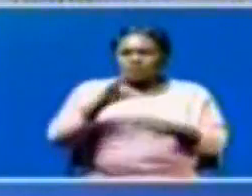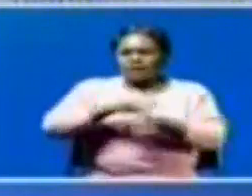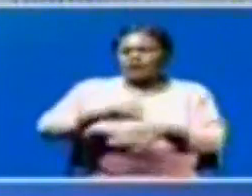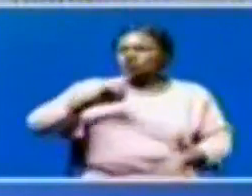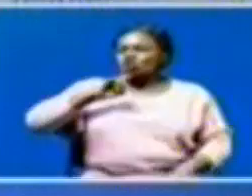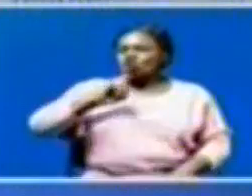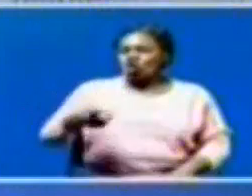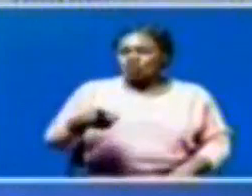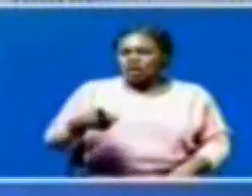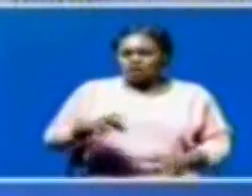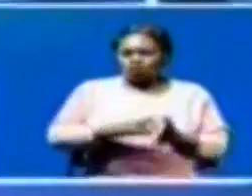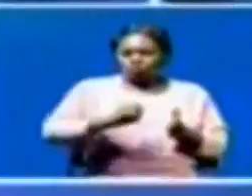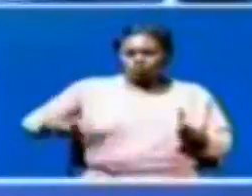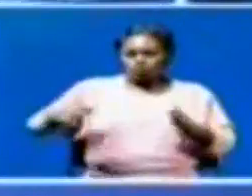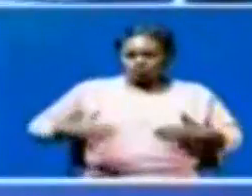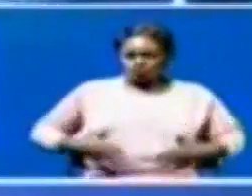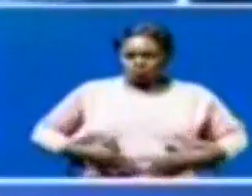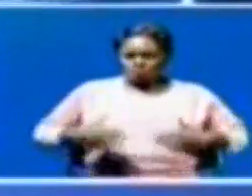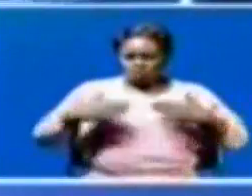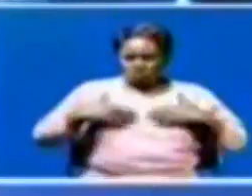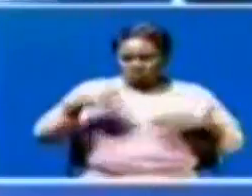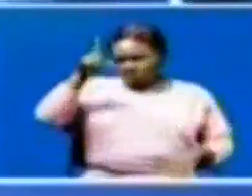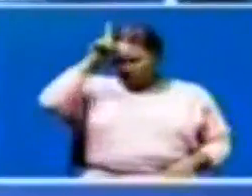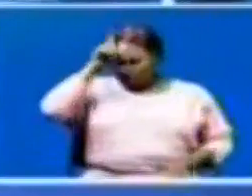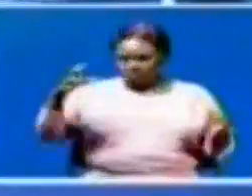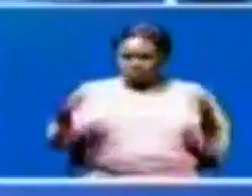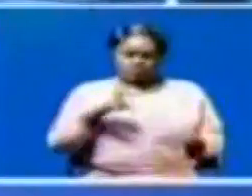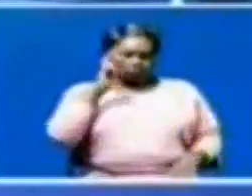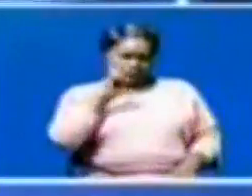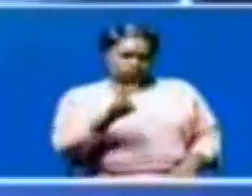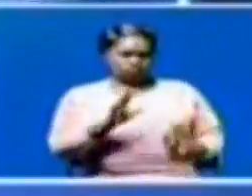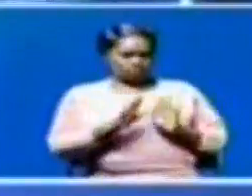mahakama la ufukuzi wa mwili. Kwa wanakijiji, lao ni jicho tu